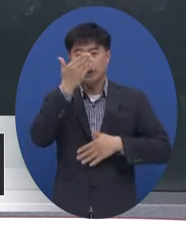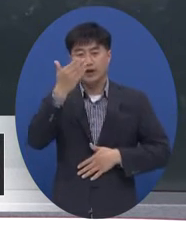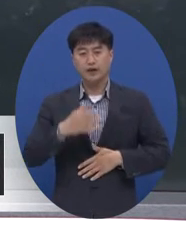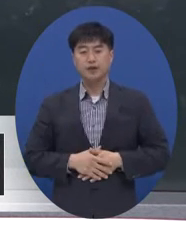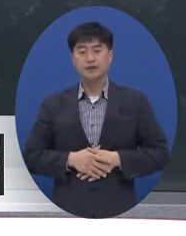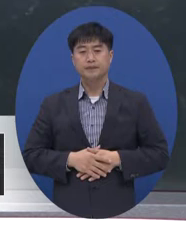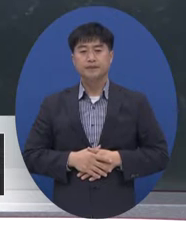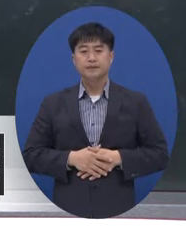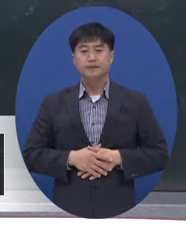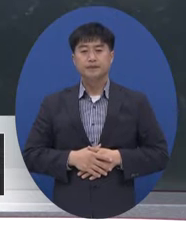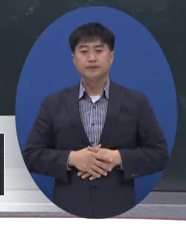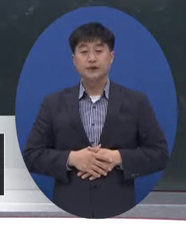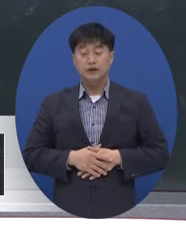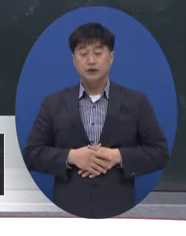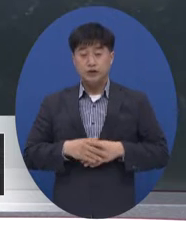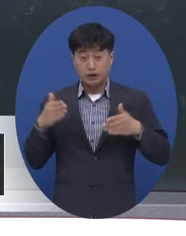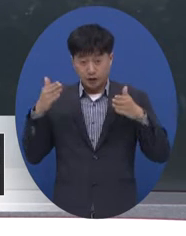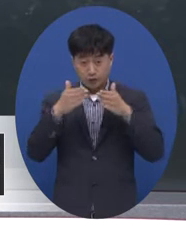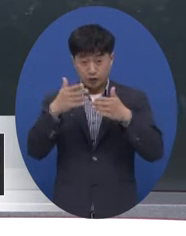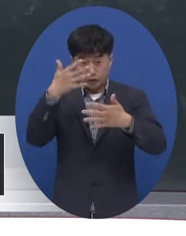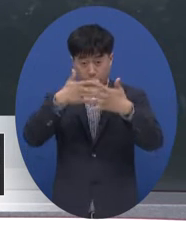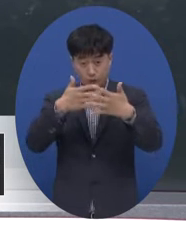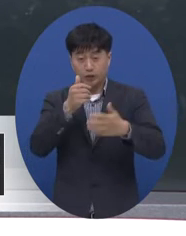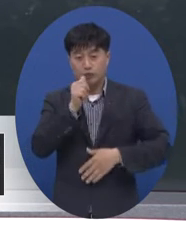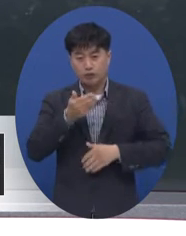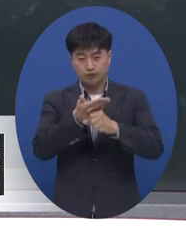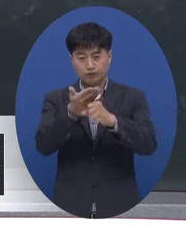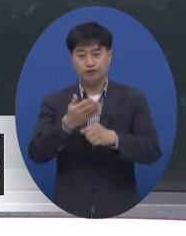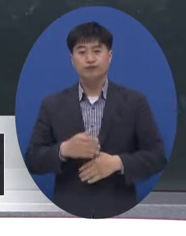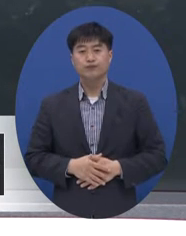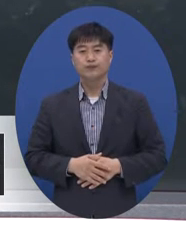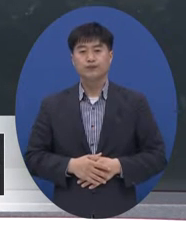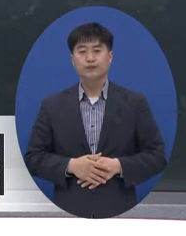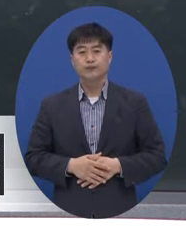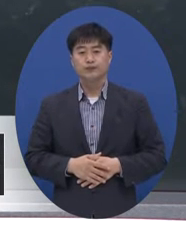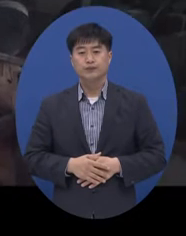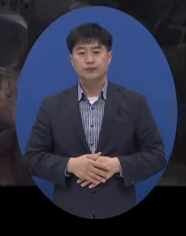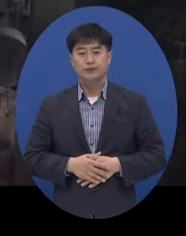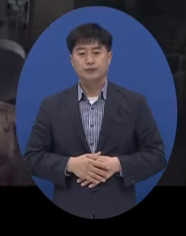있습니다. 경기 북부 김태 기자가 주목해야 할 작품을 소개합니다.